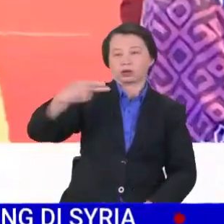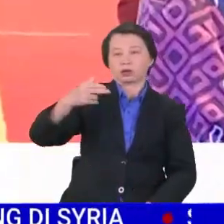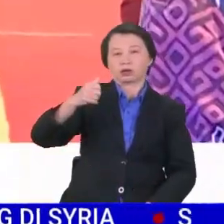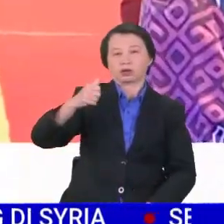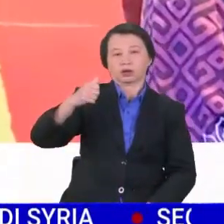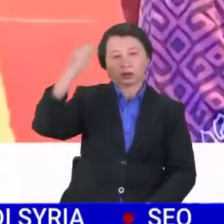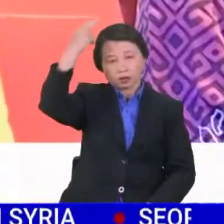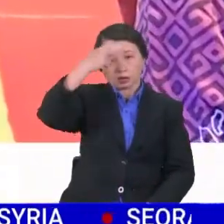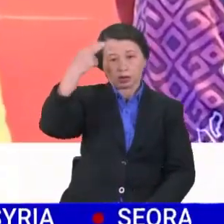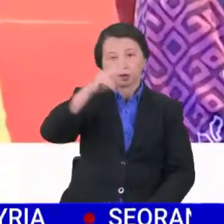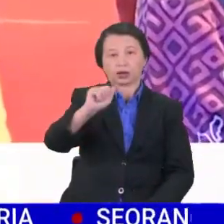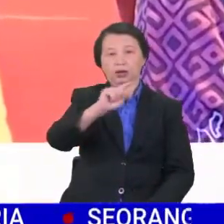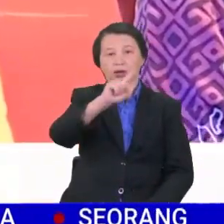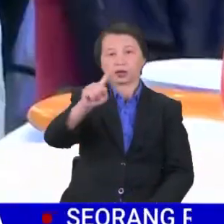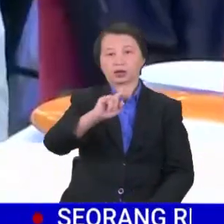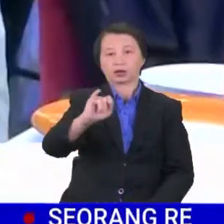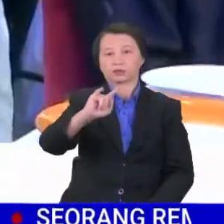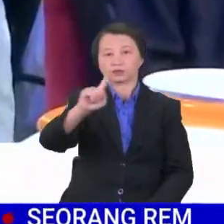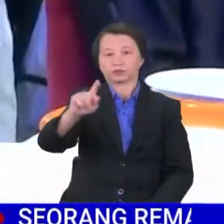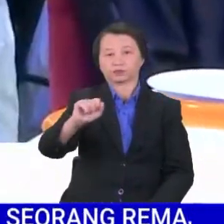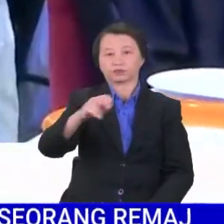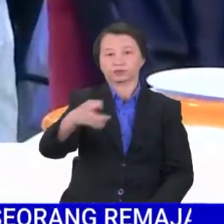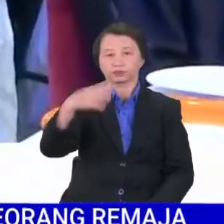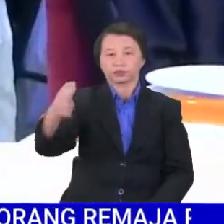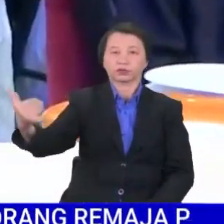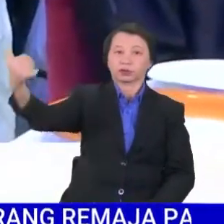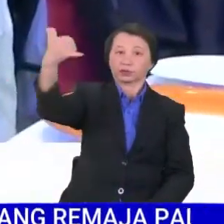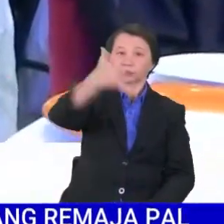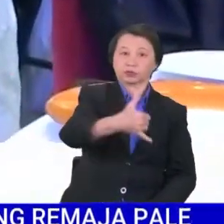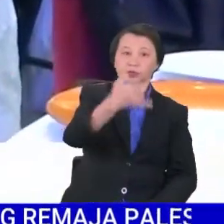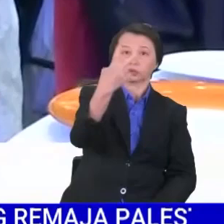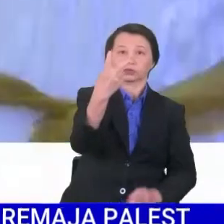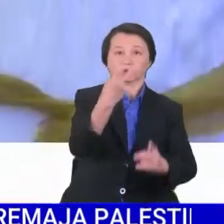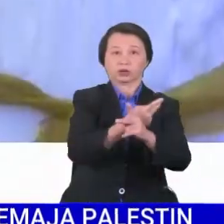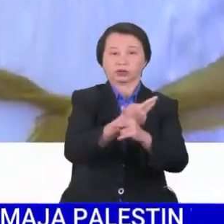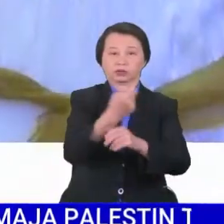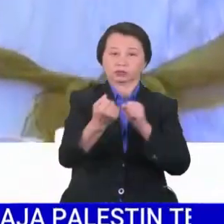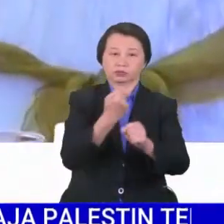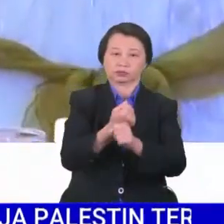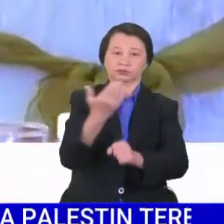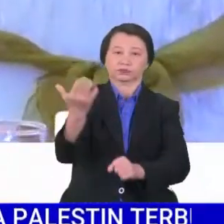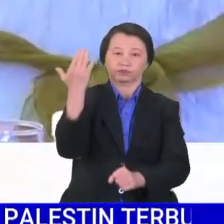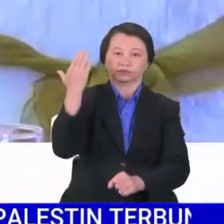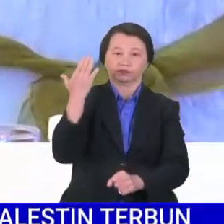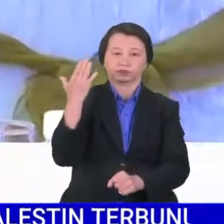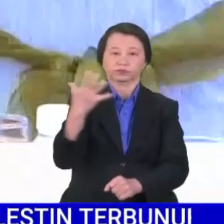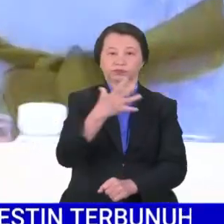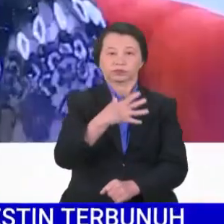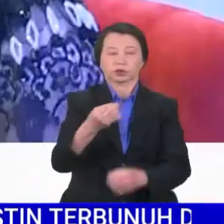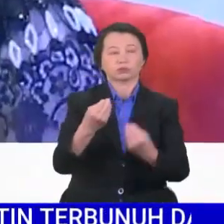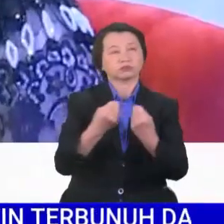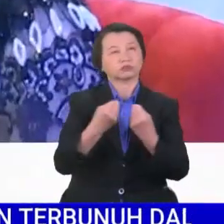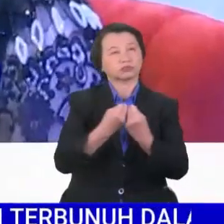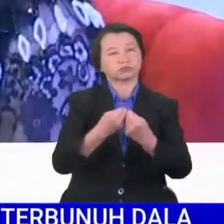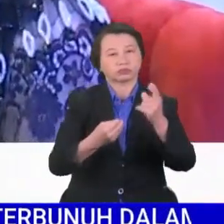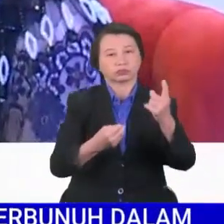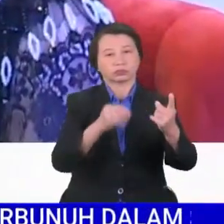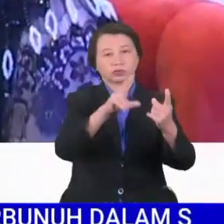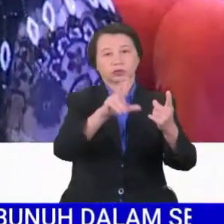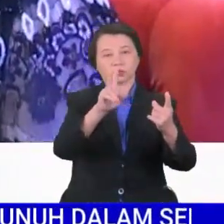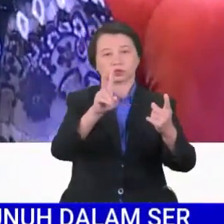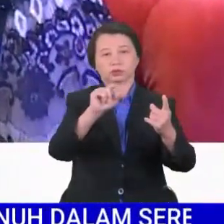Hajah Azizah Aminah Maimunah iskandaria yang telah berkunjung sebanyak dua kali atau lepas sementara itu sejumlah